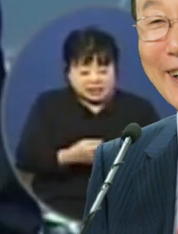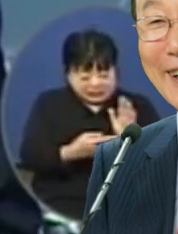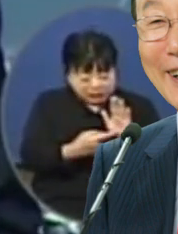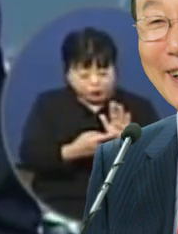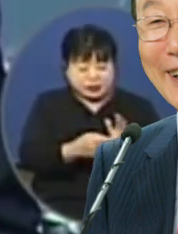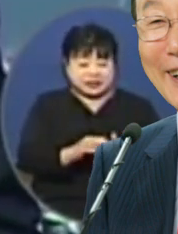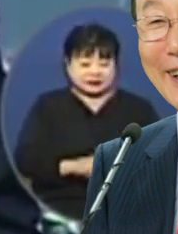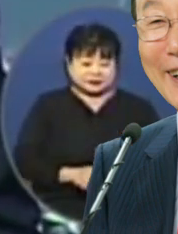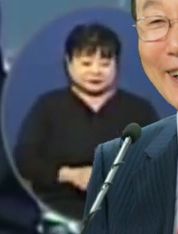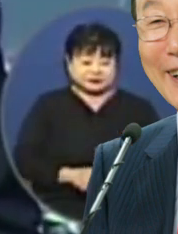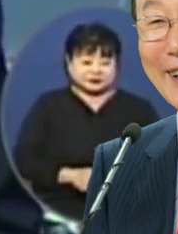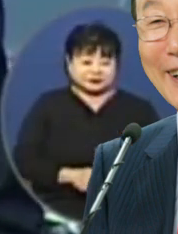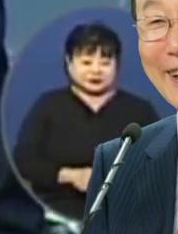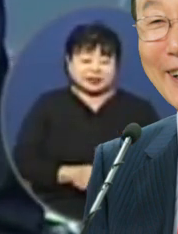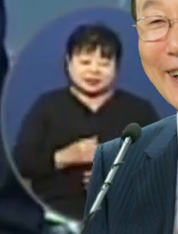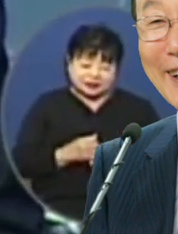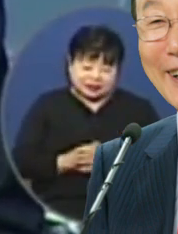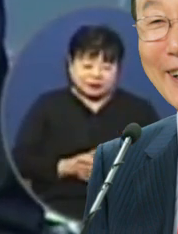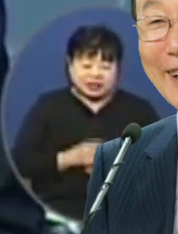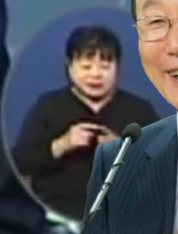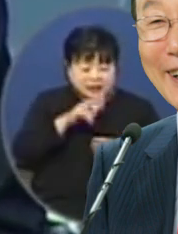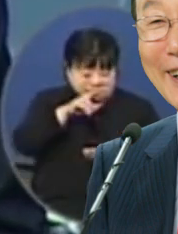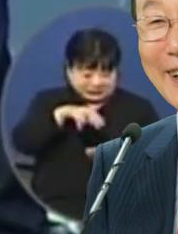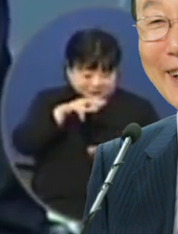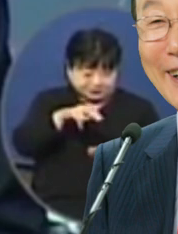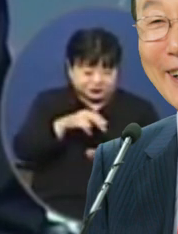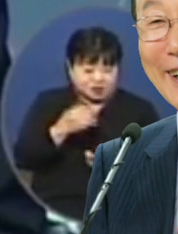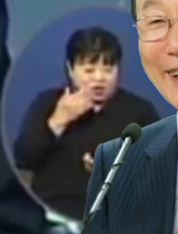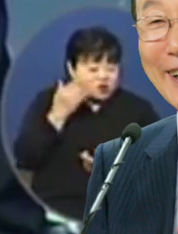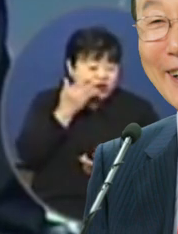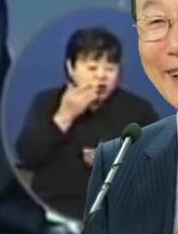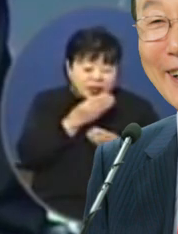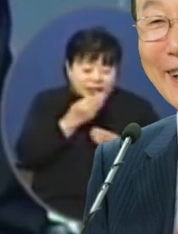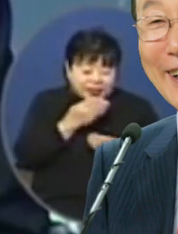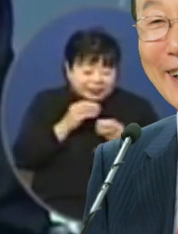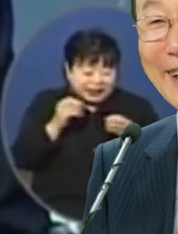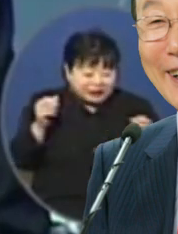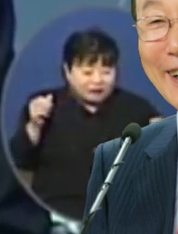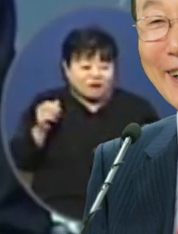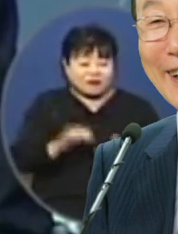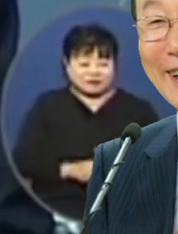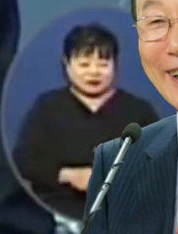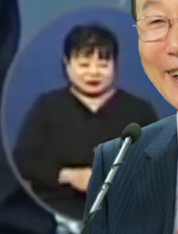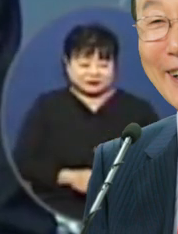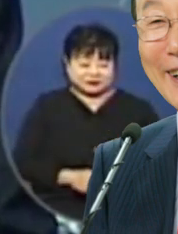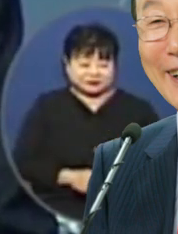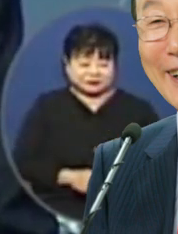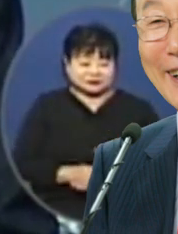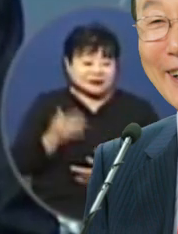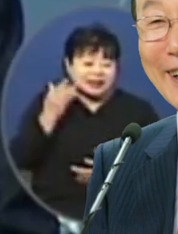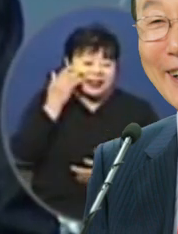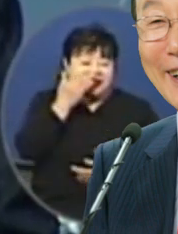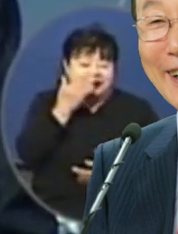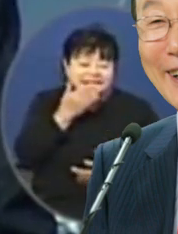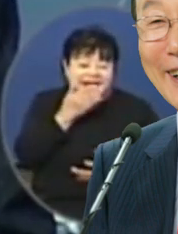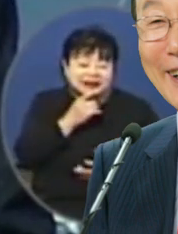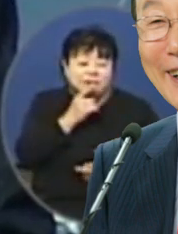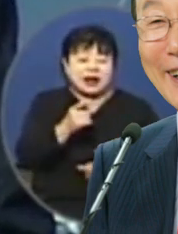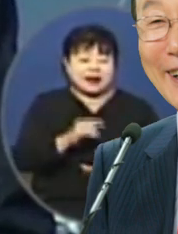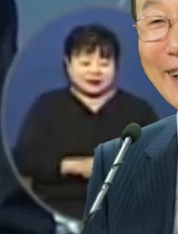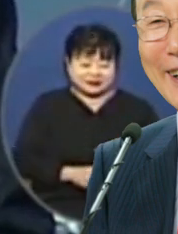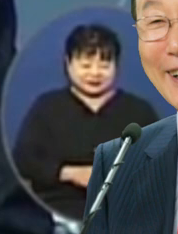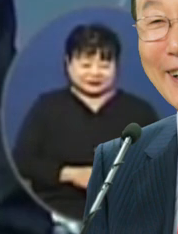것입니다. 그래서 성경을 꿀보다 달고 송이꿀보다 달다고 말한 이유가 거기에 있는 것입니다.